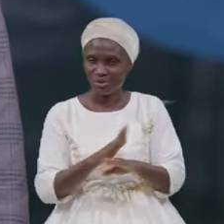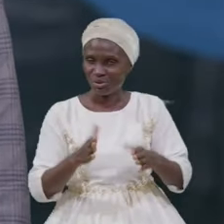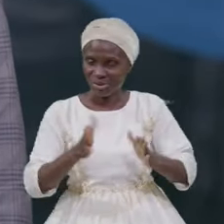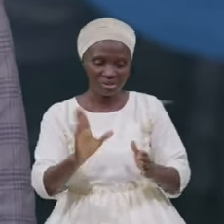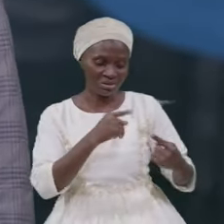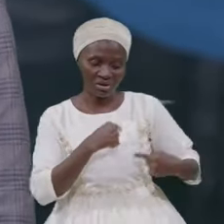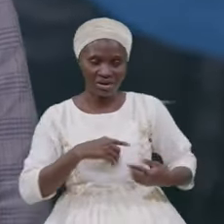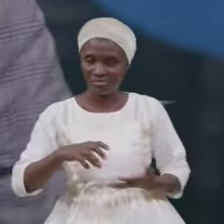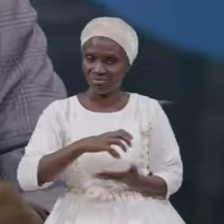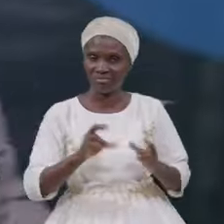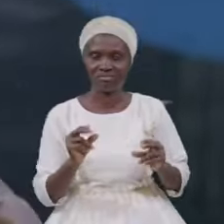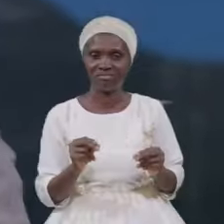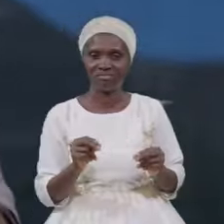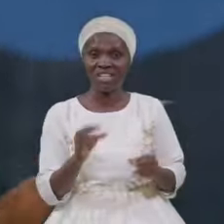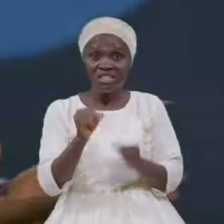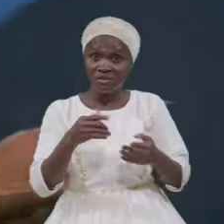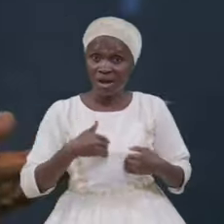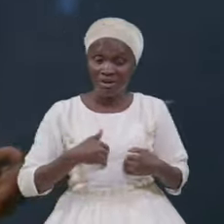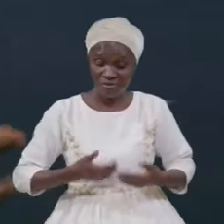que ton cœur ne se trouble point.